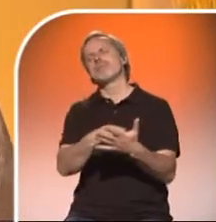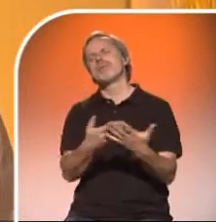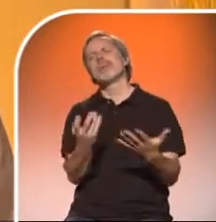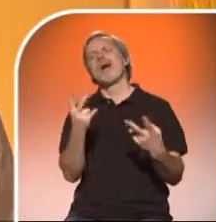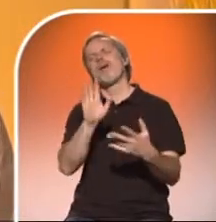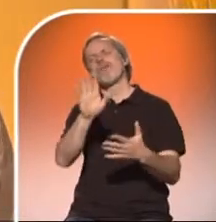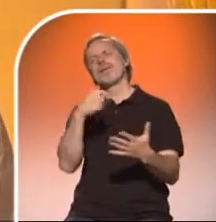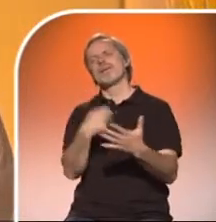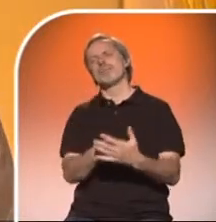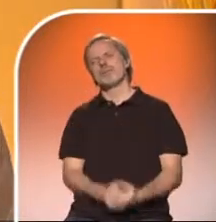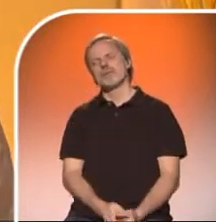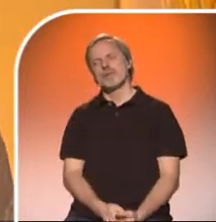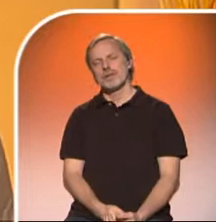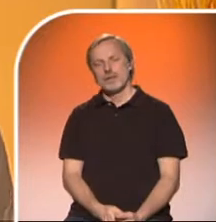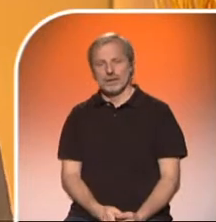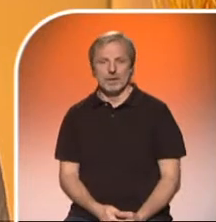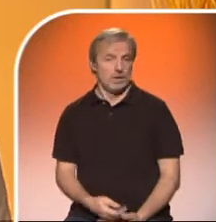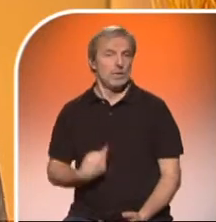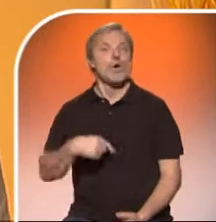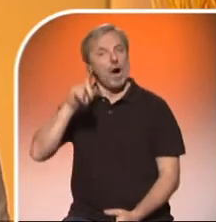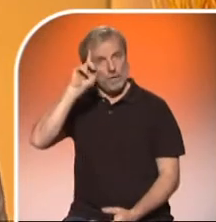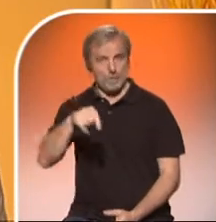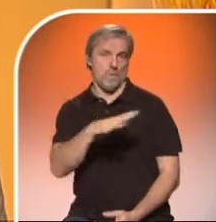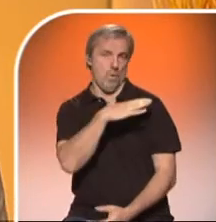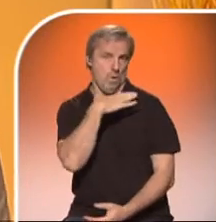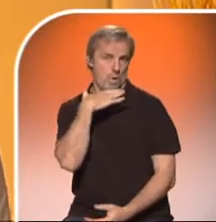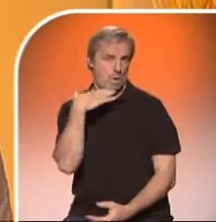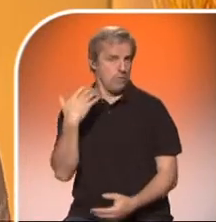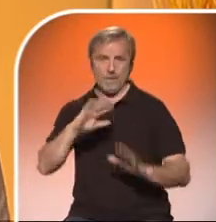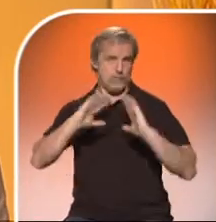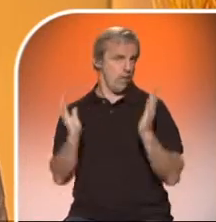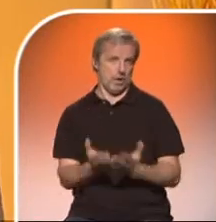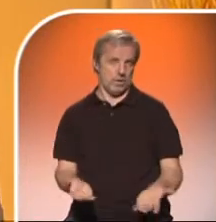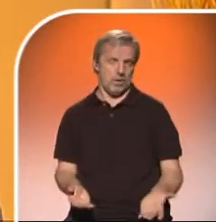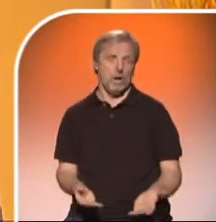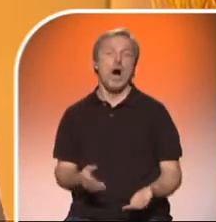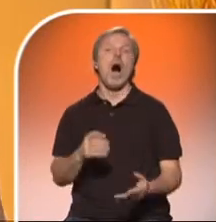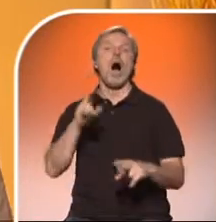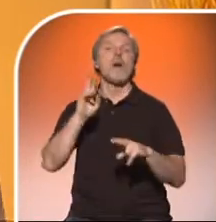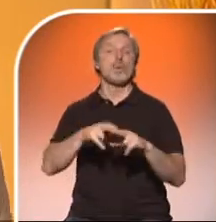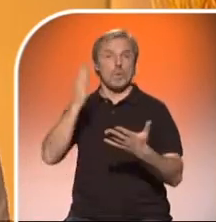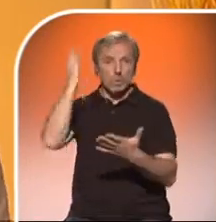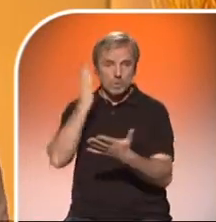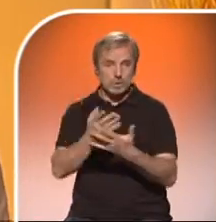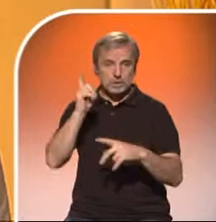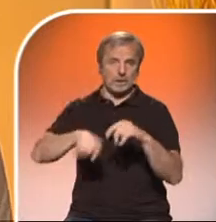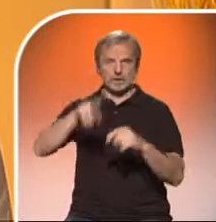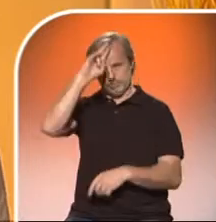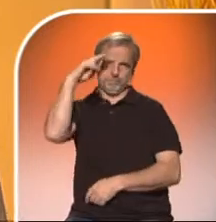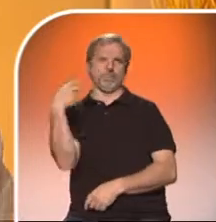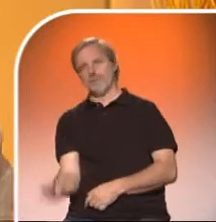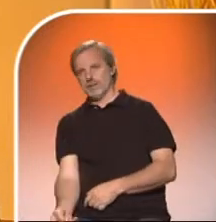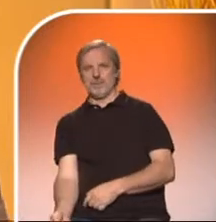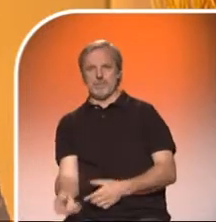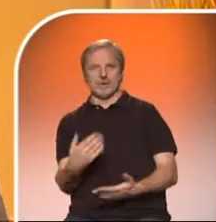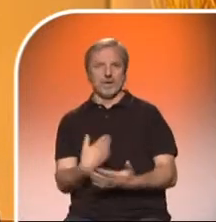současného dvojnásobného tatínka? Já musím říct, že o tom vím taky skoro úplně všechno. Ale vždycky, až když k tomu dojde, tak se skácem, jako, jo? Protože